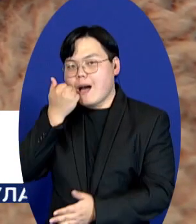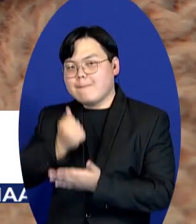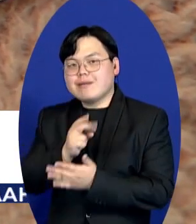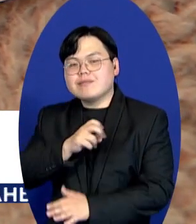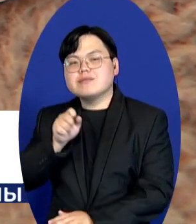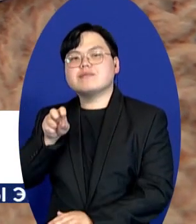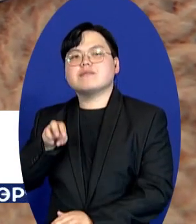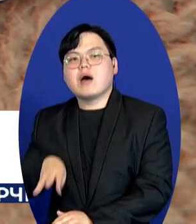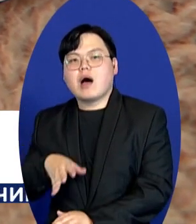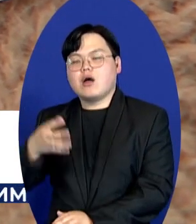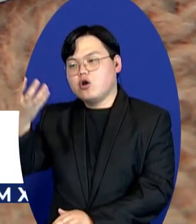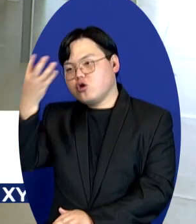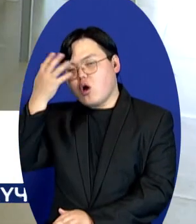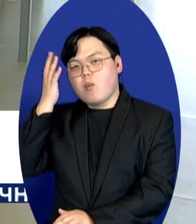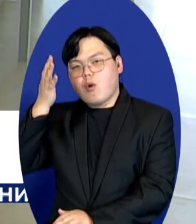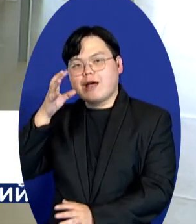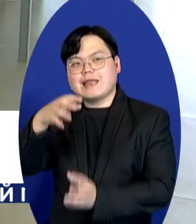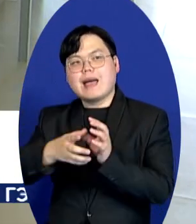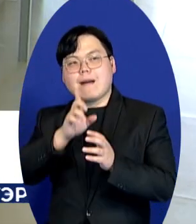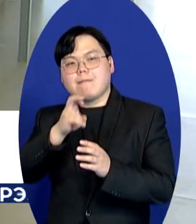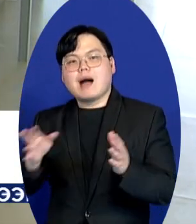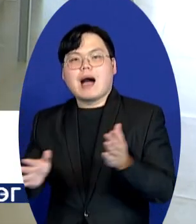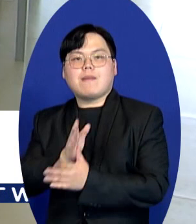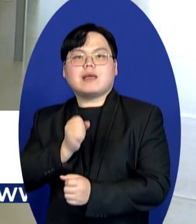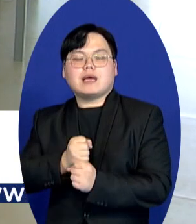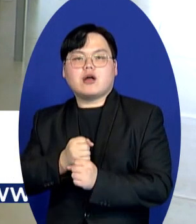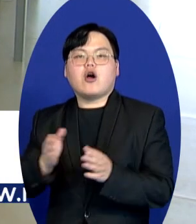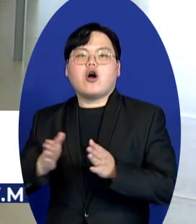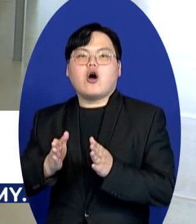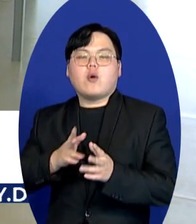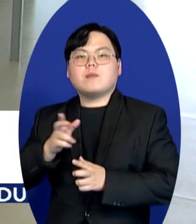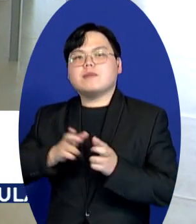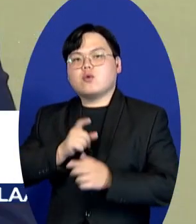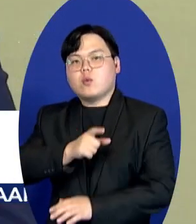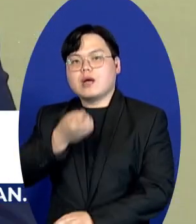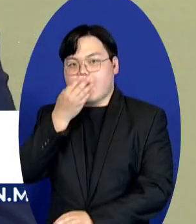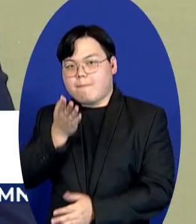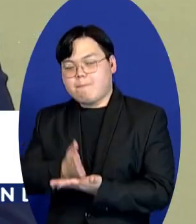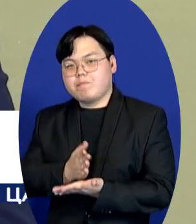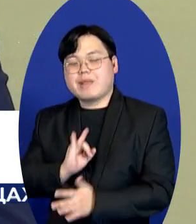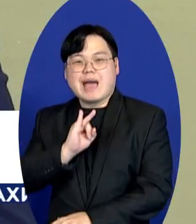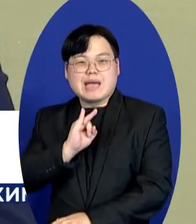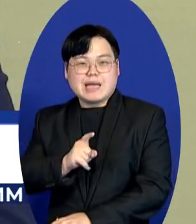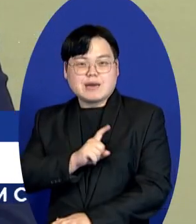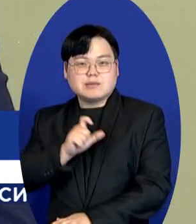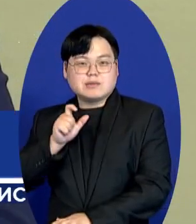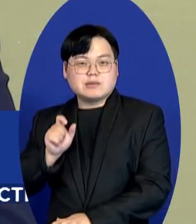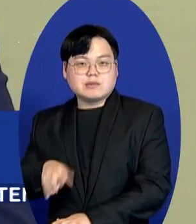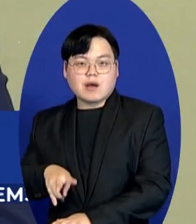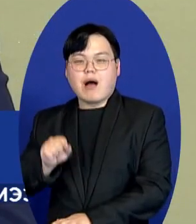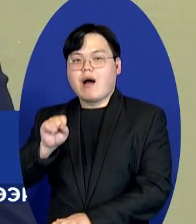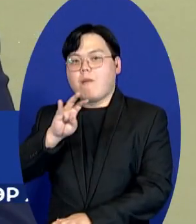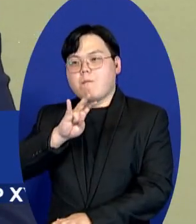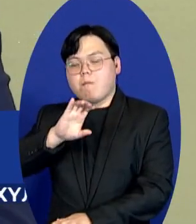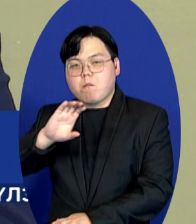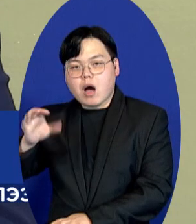зэрэг төрийн бодлогыг Дэлхийн банктай хамтран хэрэгжүүлж байгааг жижиг дундын газраас мэдээллээ. Их хэмжээний зээлийг аж ахуйн нэгжүүдэд одоо